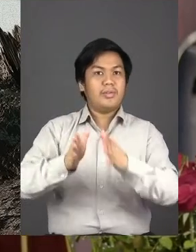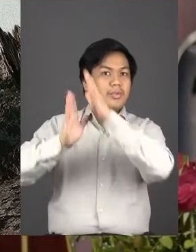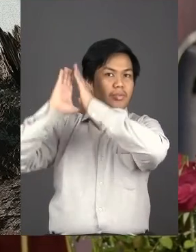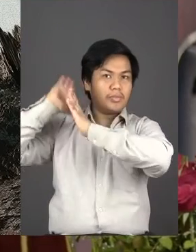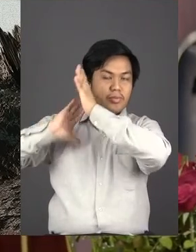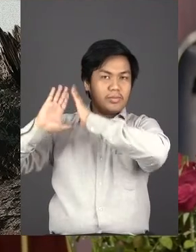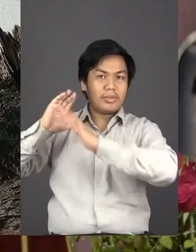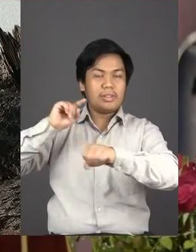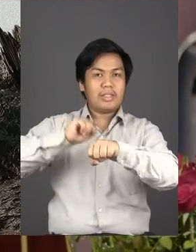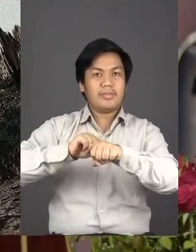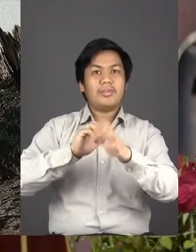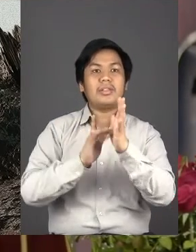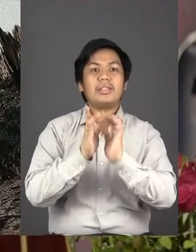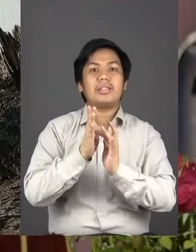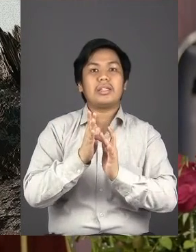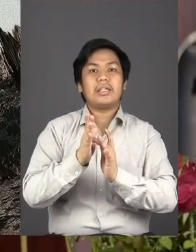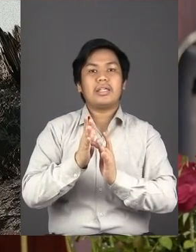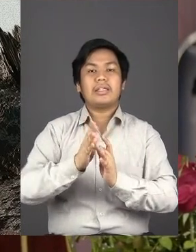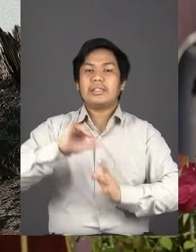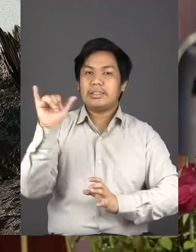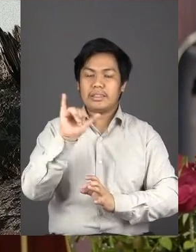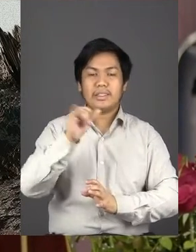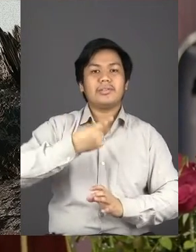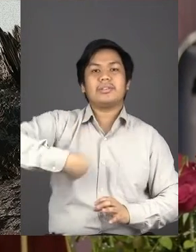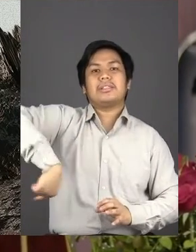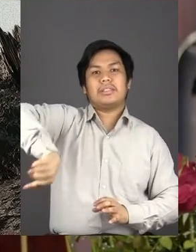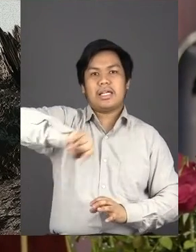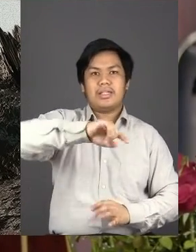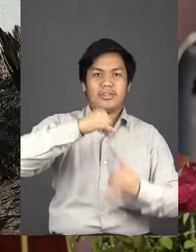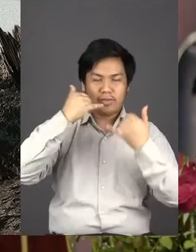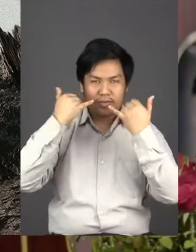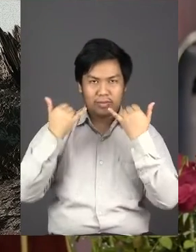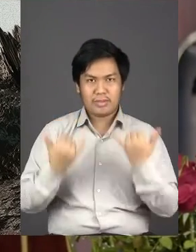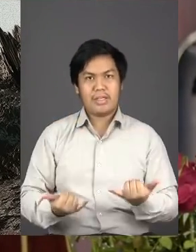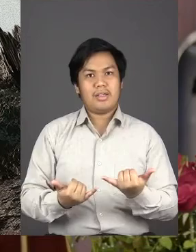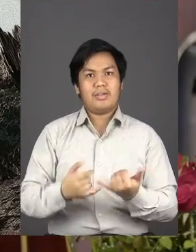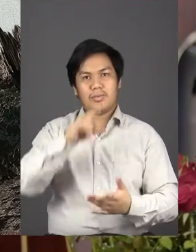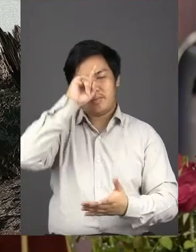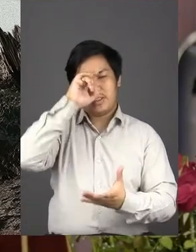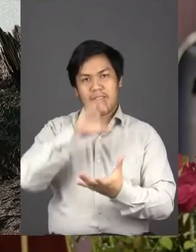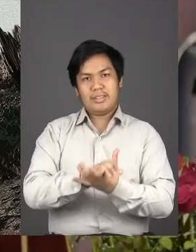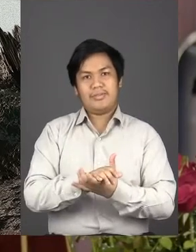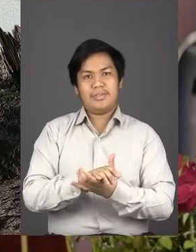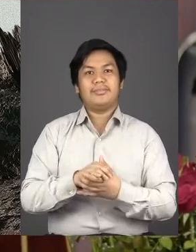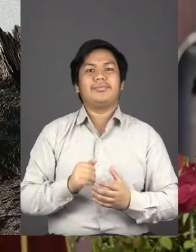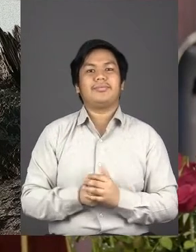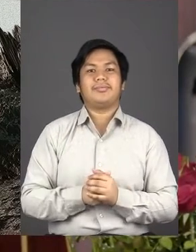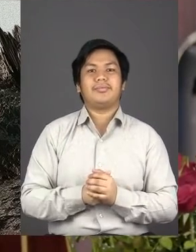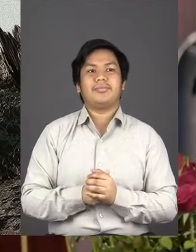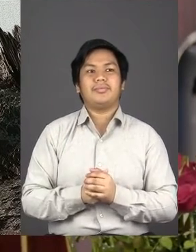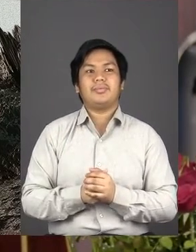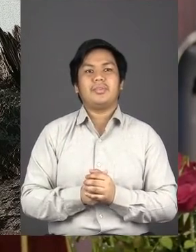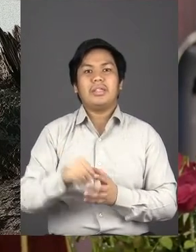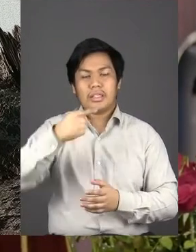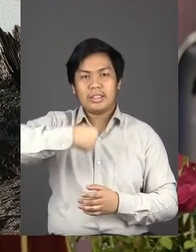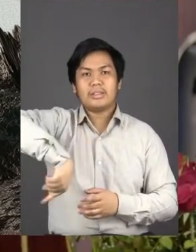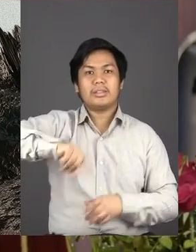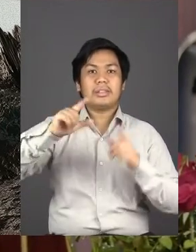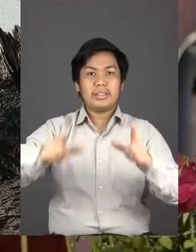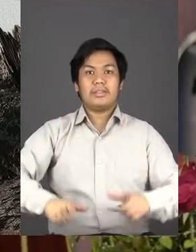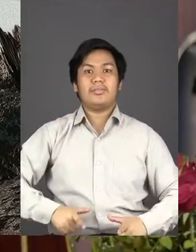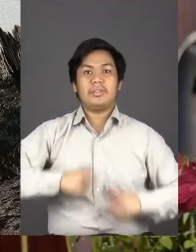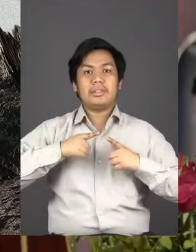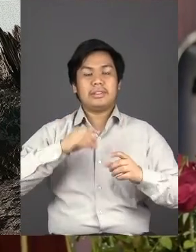Jesus, at tayo po yon sa ating panahon ngayon. Tayo po, sa ating pamumuhay sa